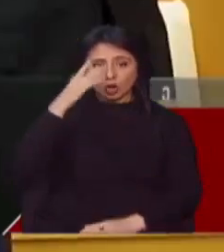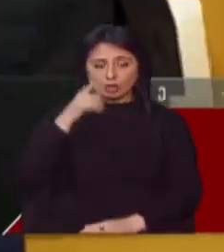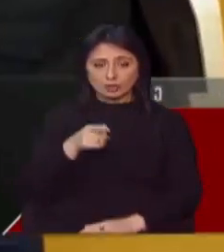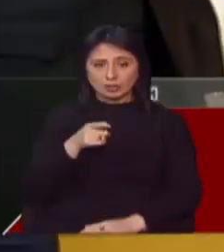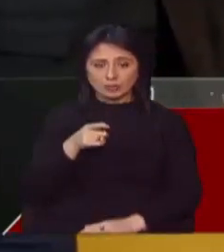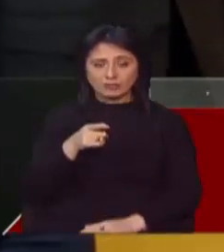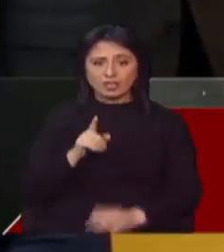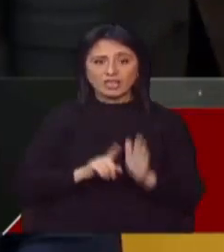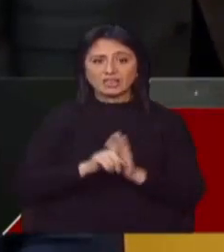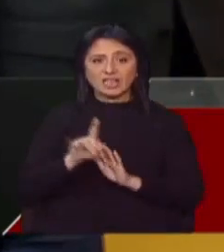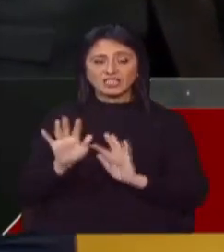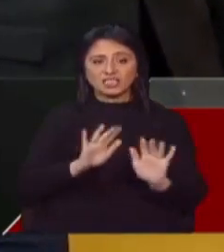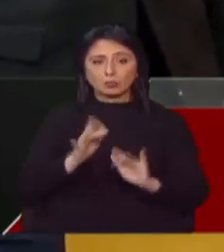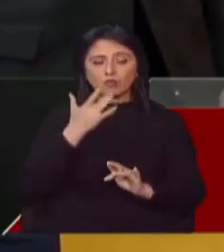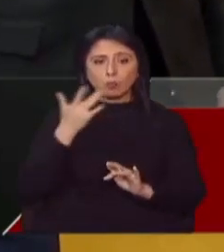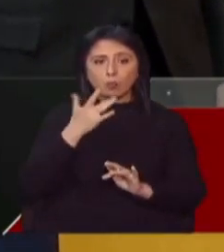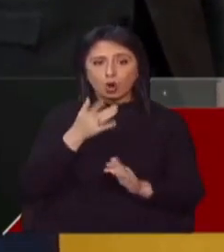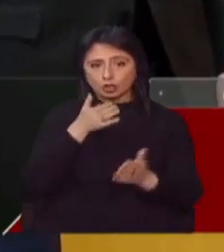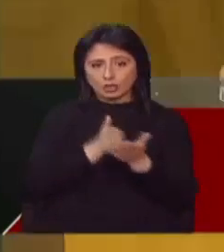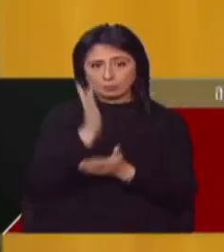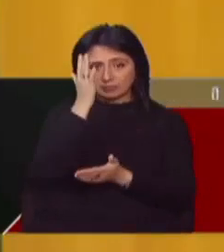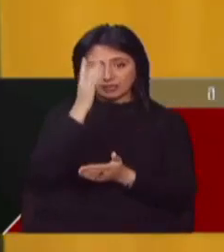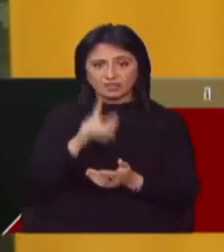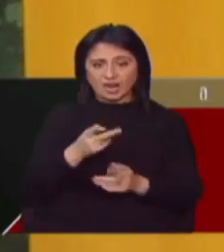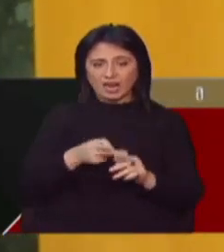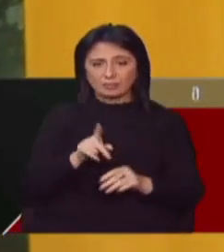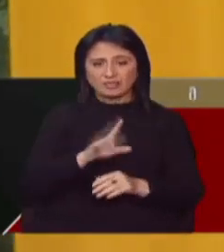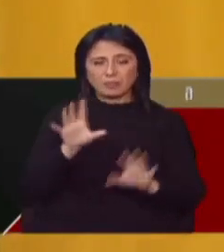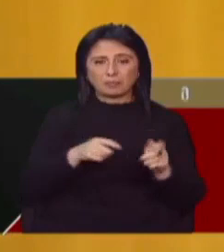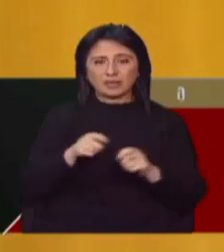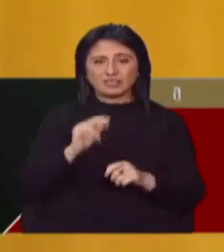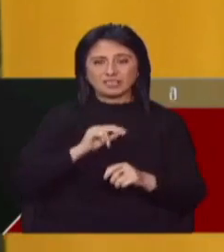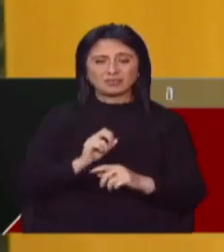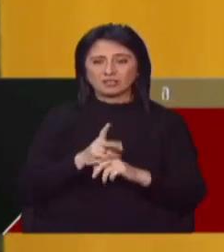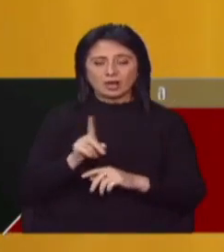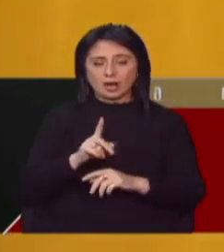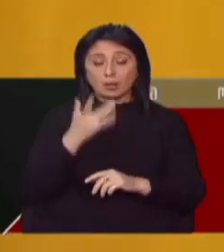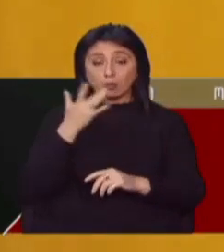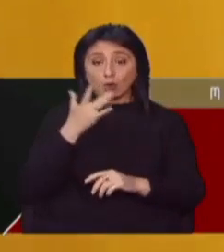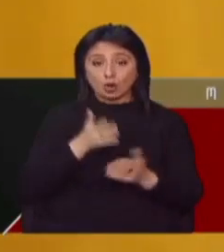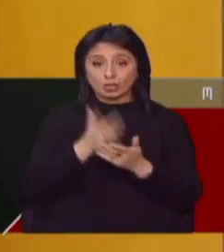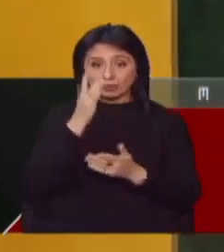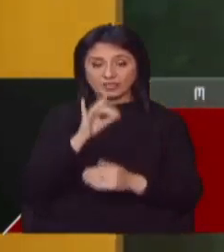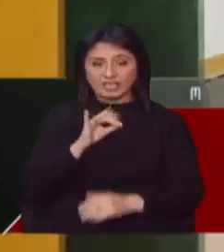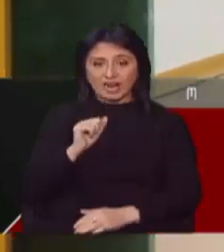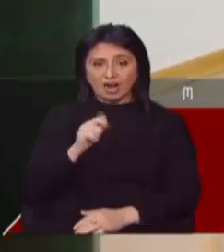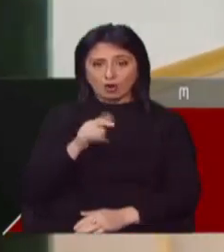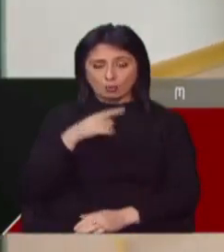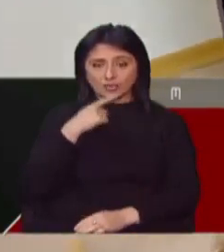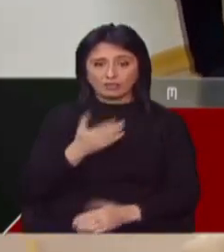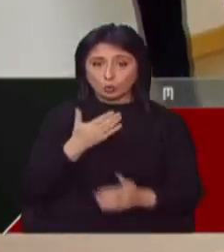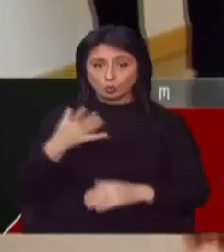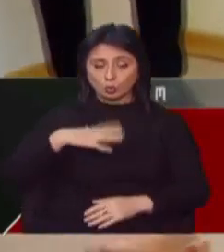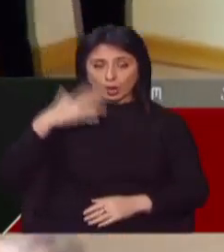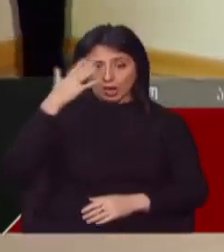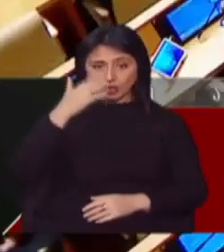ოცნებამ დაიწყოს პროცესი პოლიტიკური მიზნებისთვის და არა იმისთვის, რომ პრეზიდენტი თანამდებობიდან გადაეყენებინა. დღეს იაგო ხვიჩიამ თქვა, რომ თუ